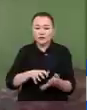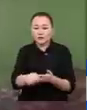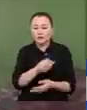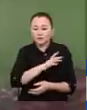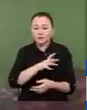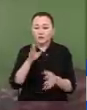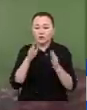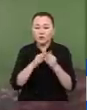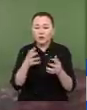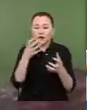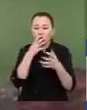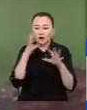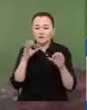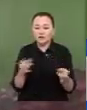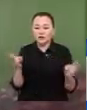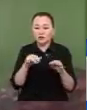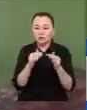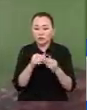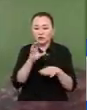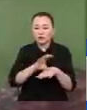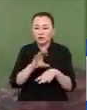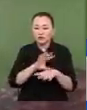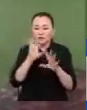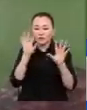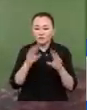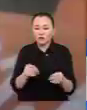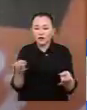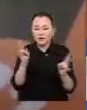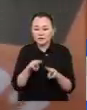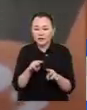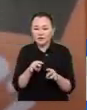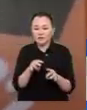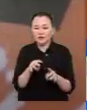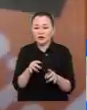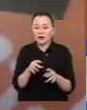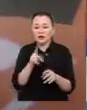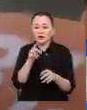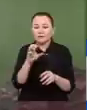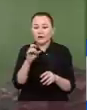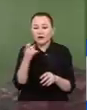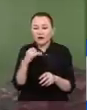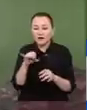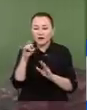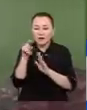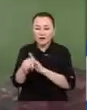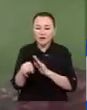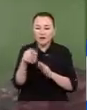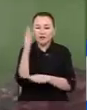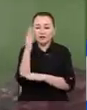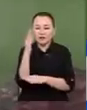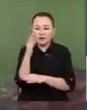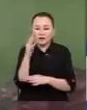киім, жылы киім, неміздің бәрі қалды, ыдыс-аяқ бәрі, мүліктің бәрі қалды. Анау сарай ханам жан, ағаш